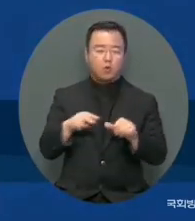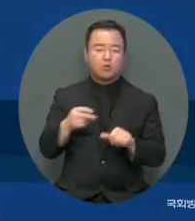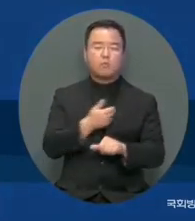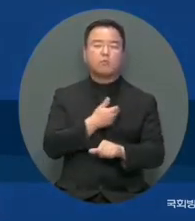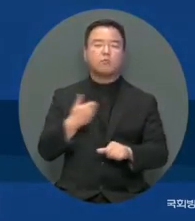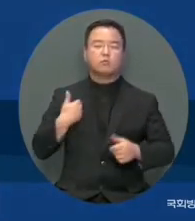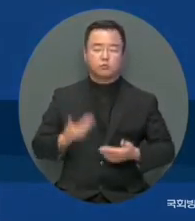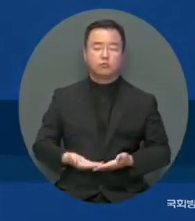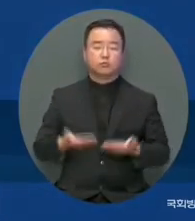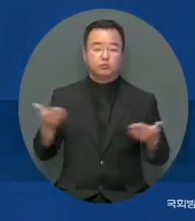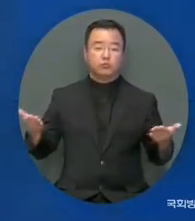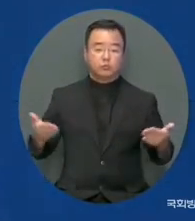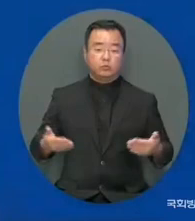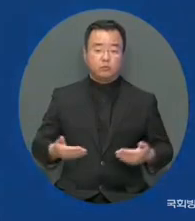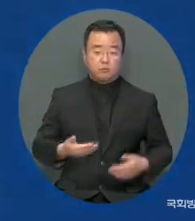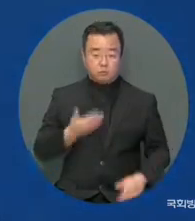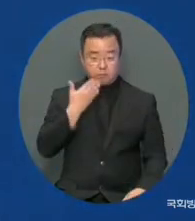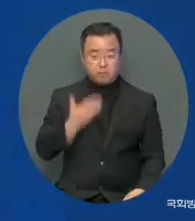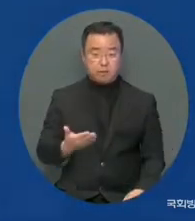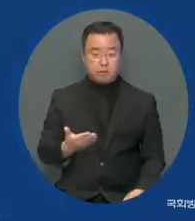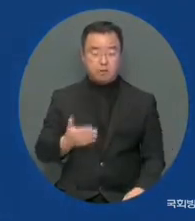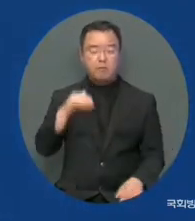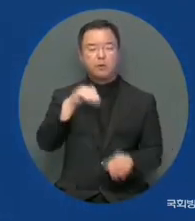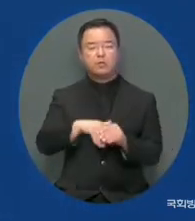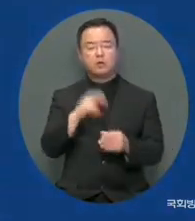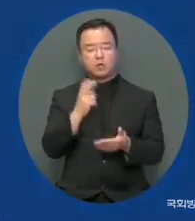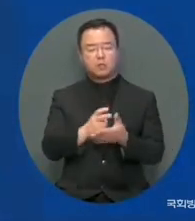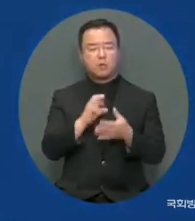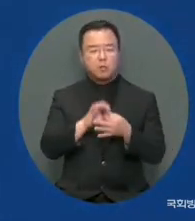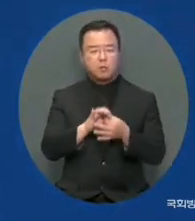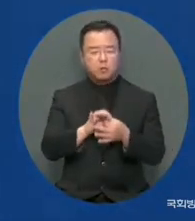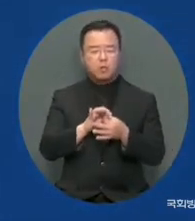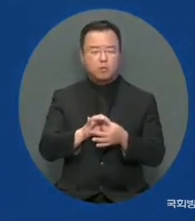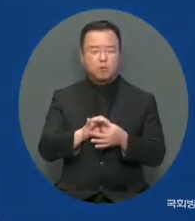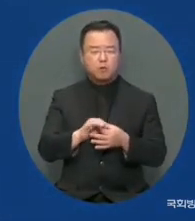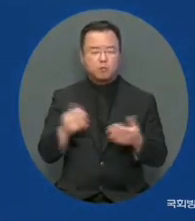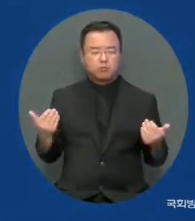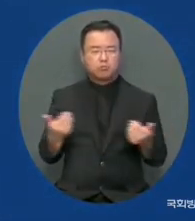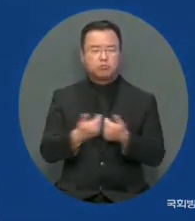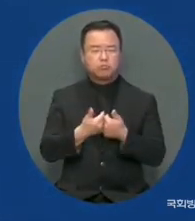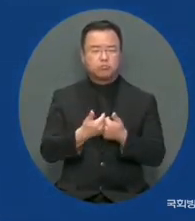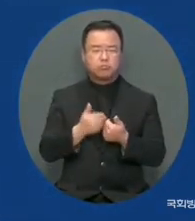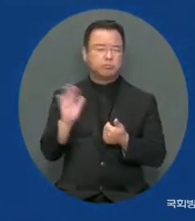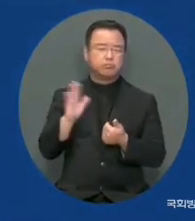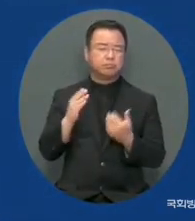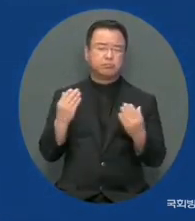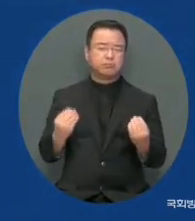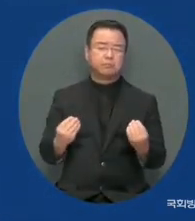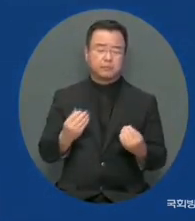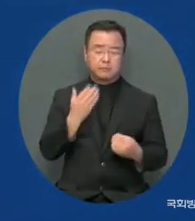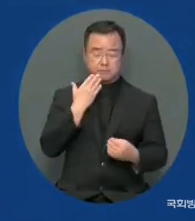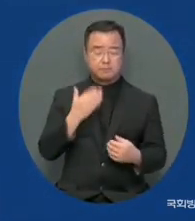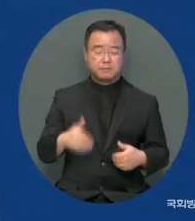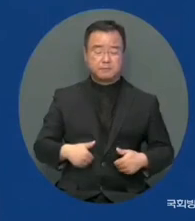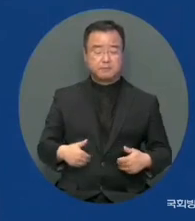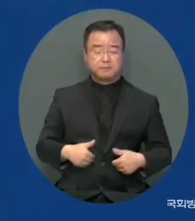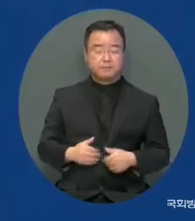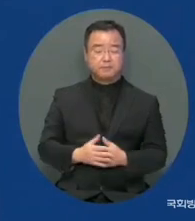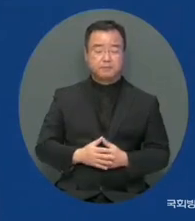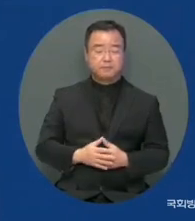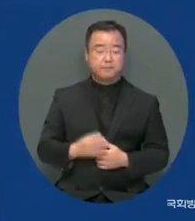있습니다. 또 선거법을 둘러싼 위헌 시비에서도 벗어날 수 있습니다. 얼마 전 여야